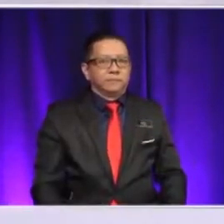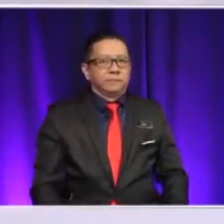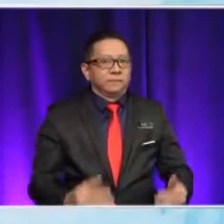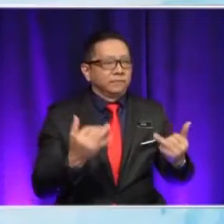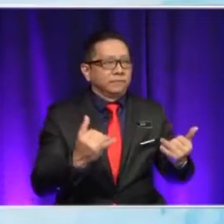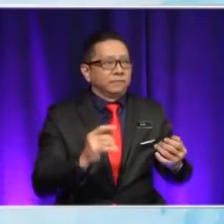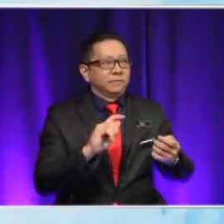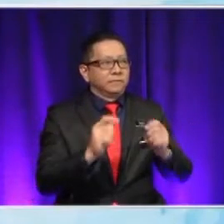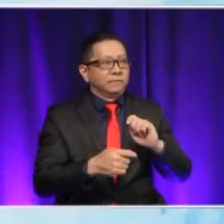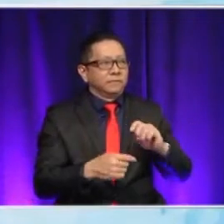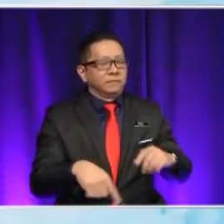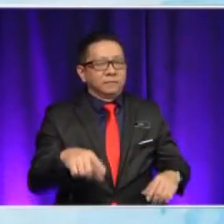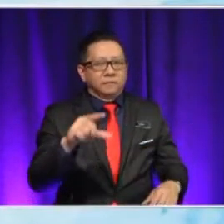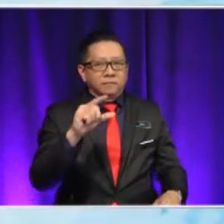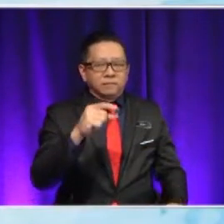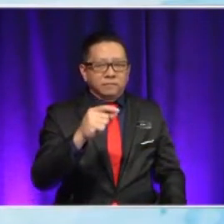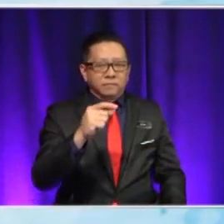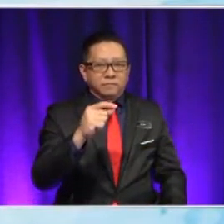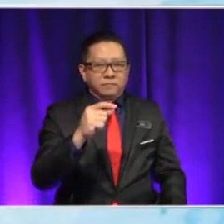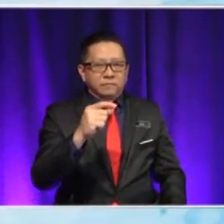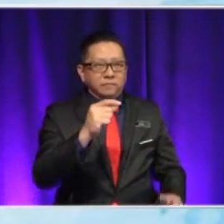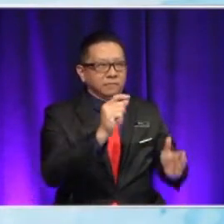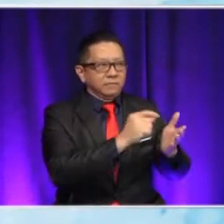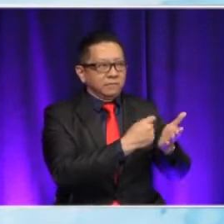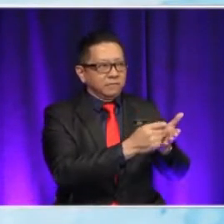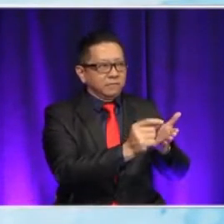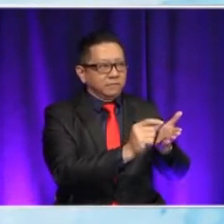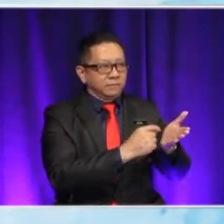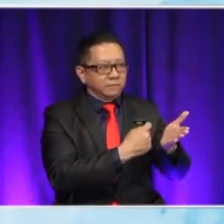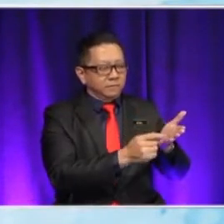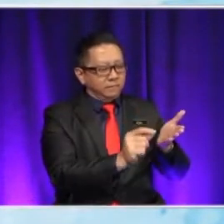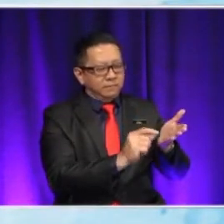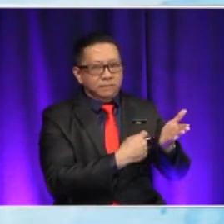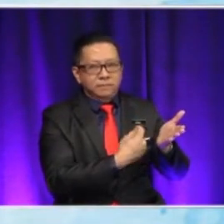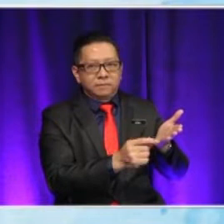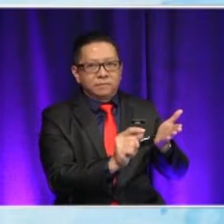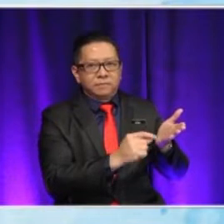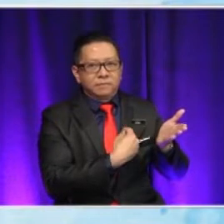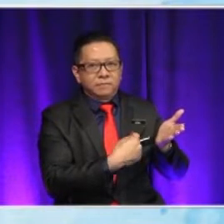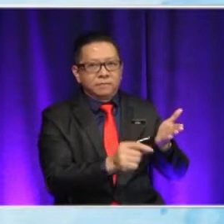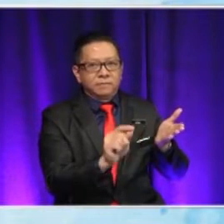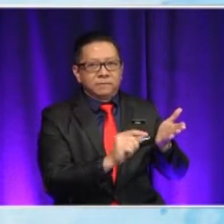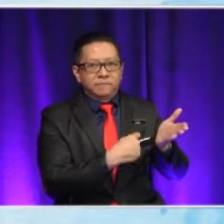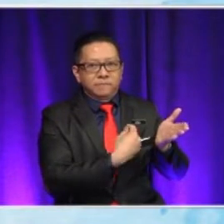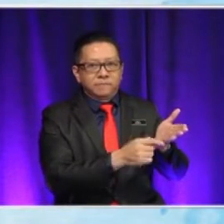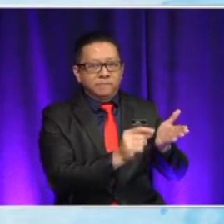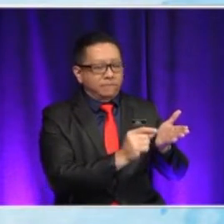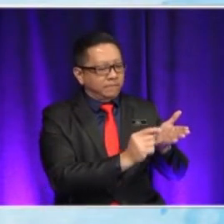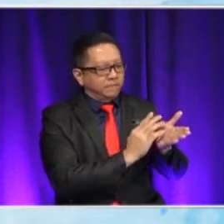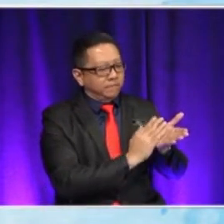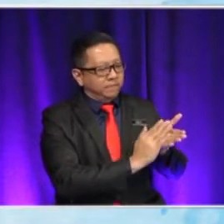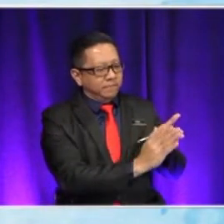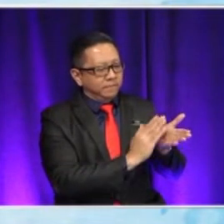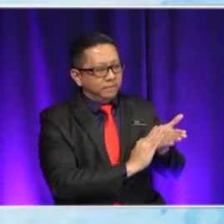tuh Kau mesin-mesin lebih senang Ah oke kiri dan kanan